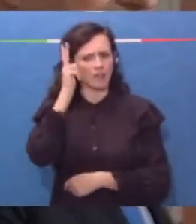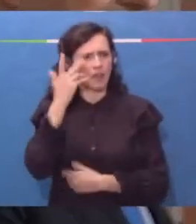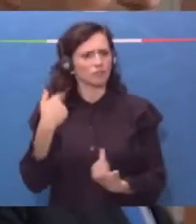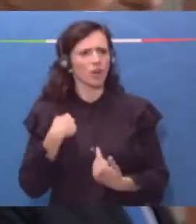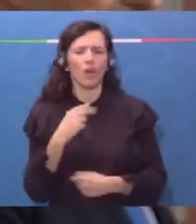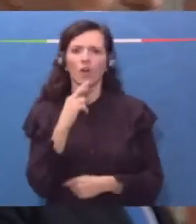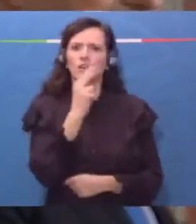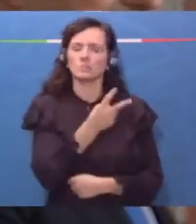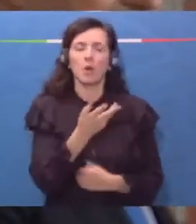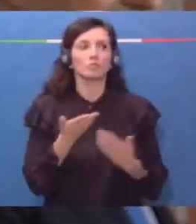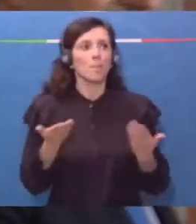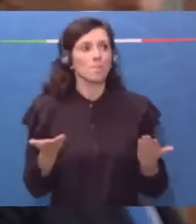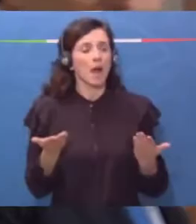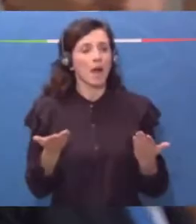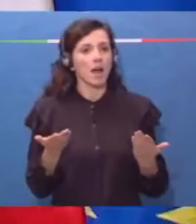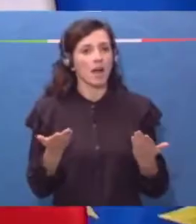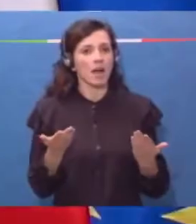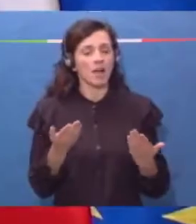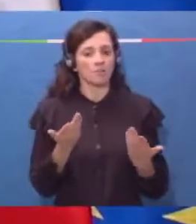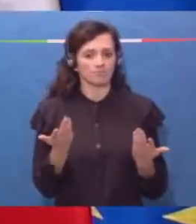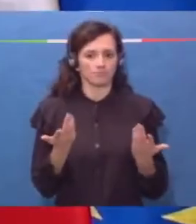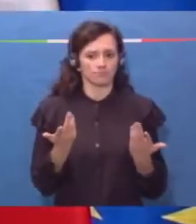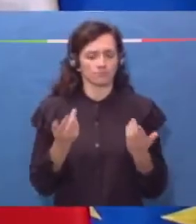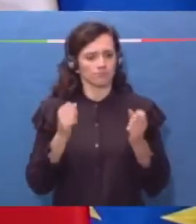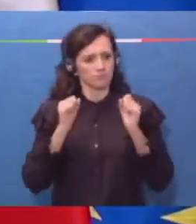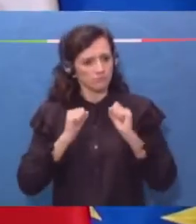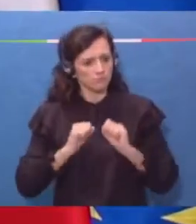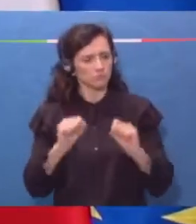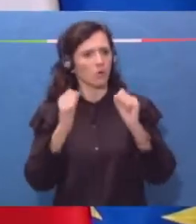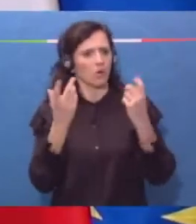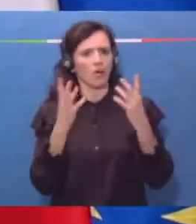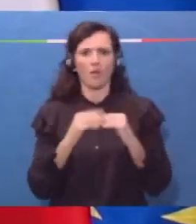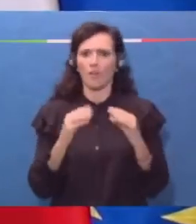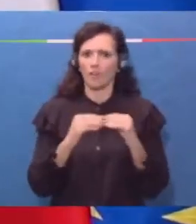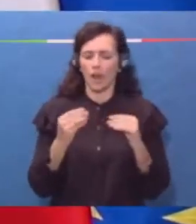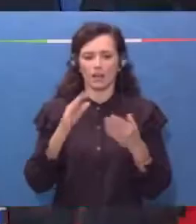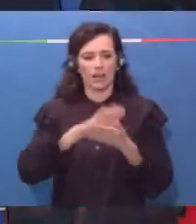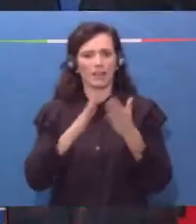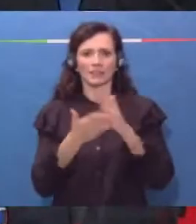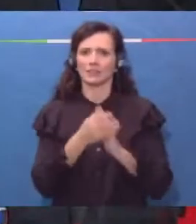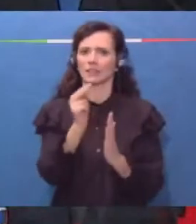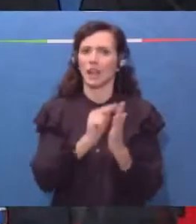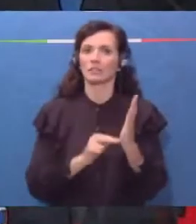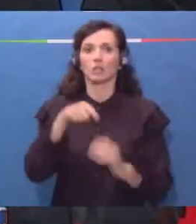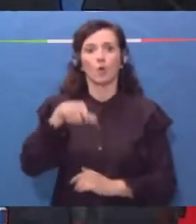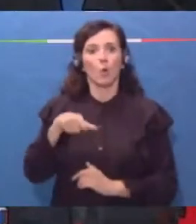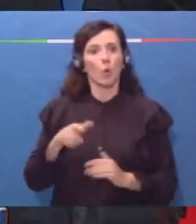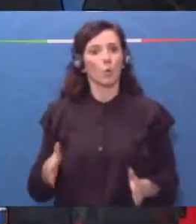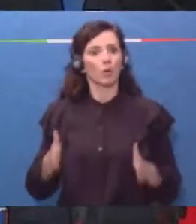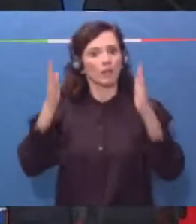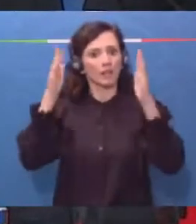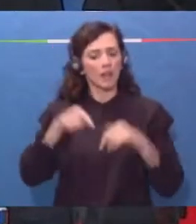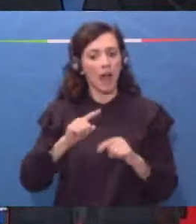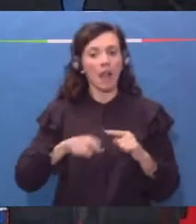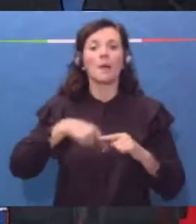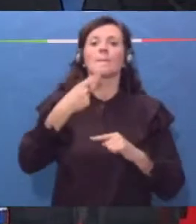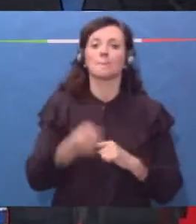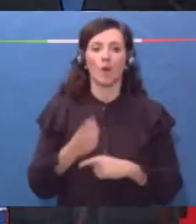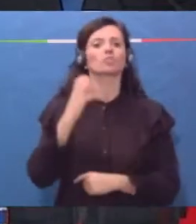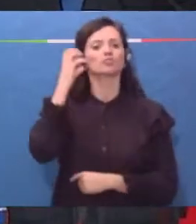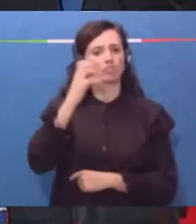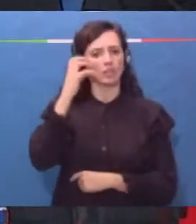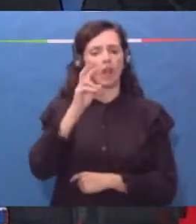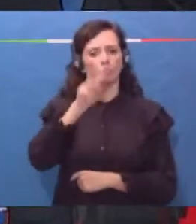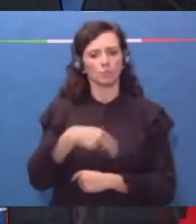detto ma così non abbiamo che fare un trattato del Quirinale. E poi a gennaio del 2018